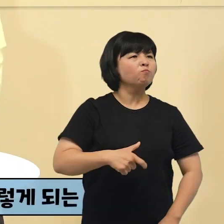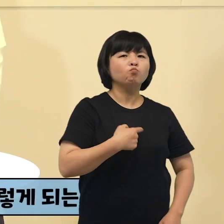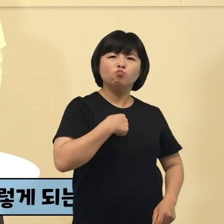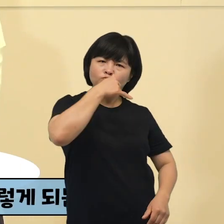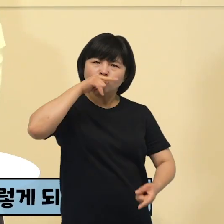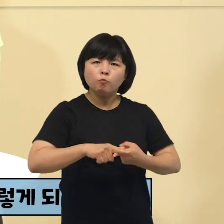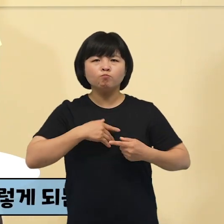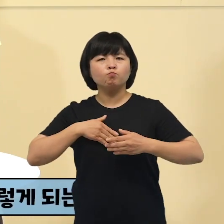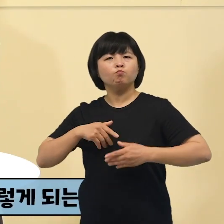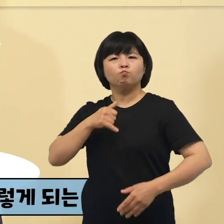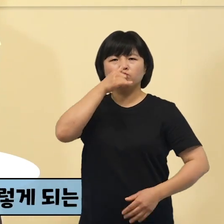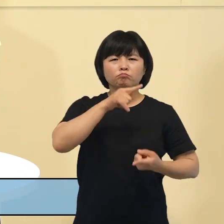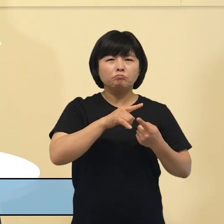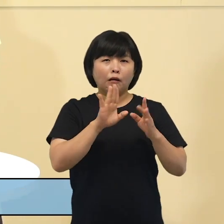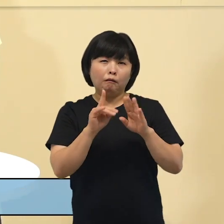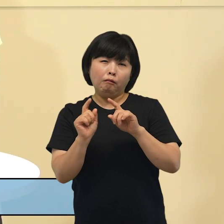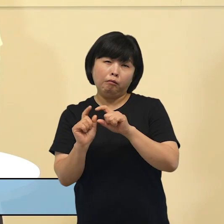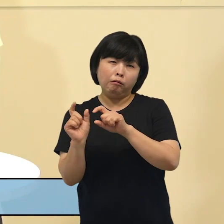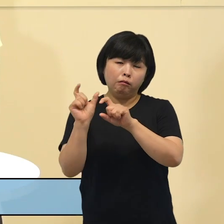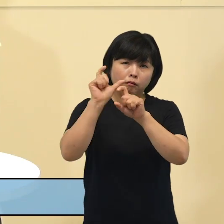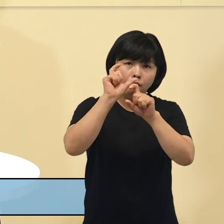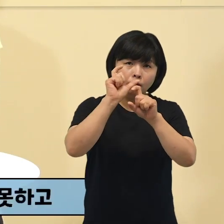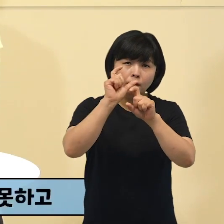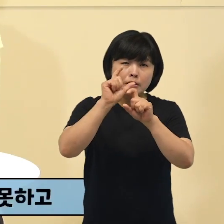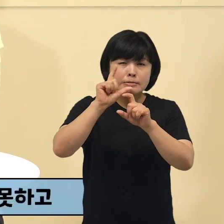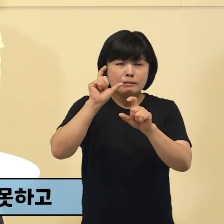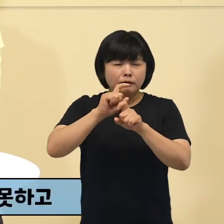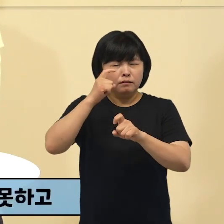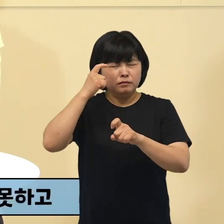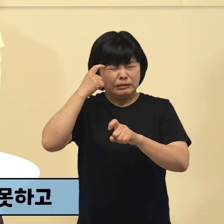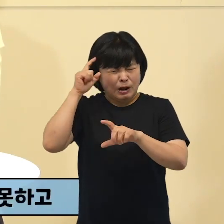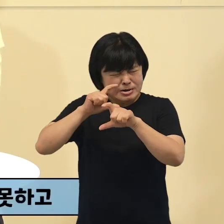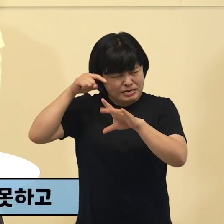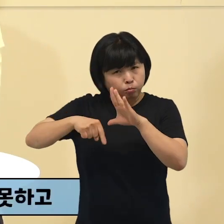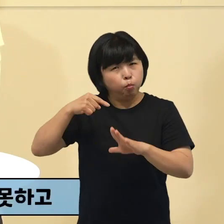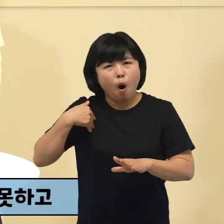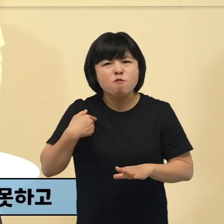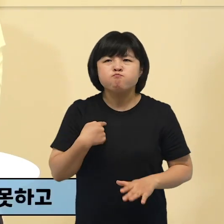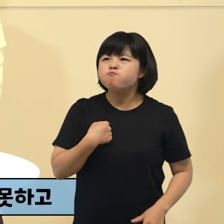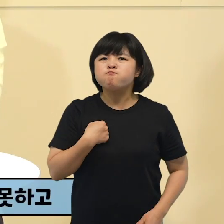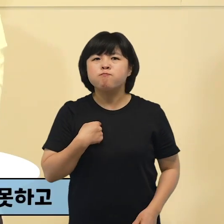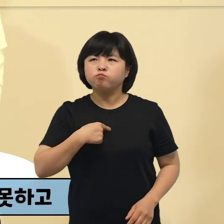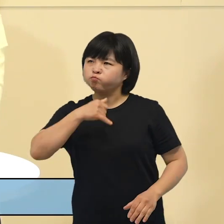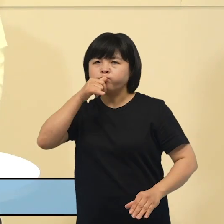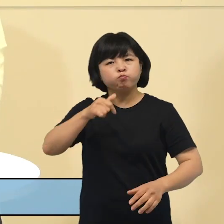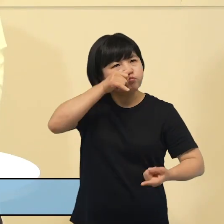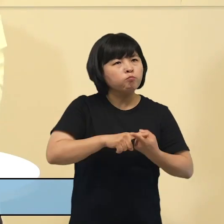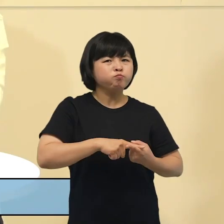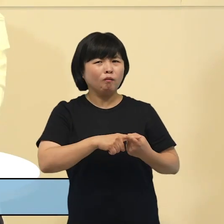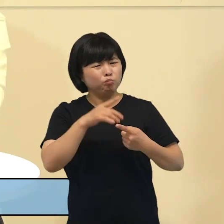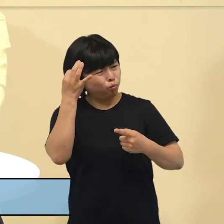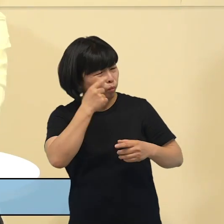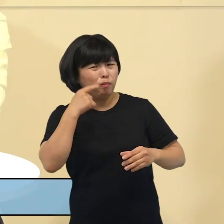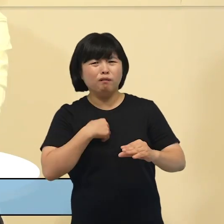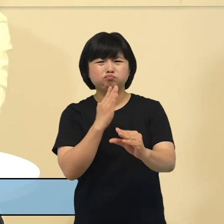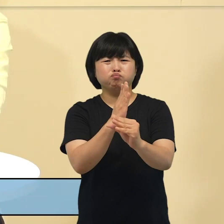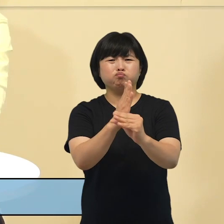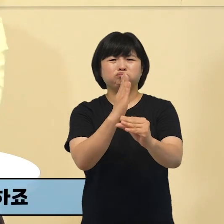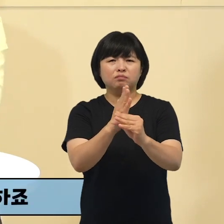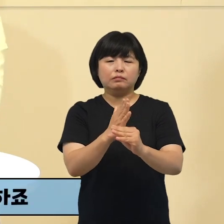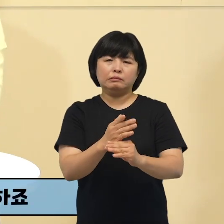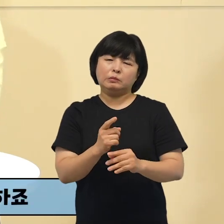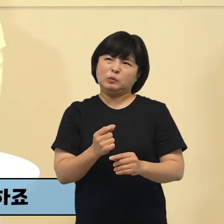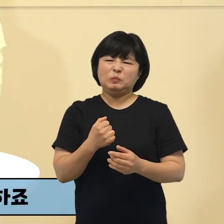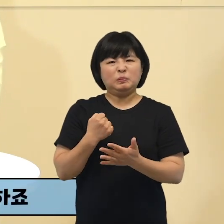성향이 강해지고 이렇게 되는 건데 좀 더 심화가 되는 건데 이런 저희들의 깊은 생각을 알지 못하고 마냥 이기적이다라고